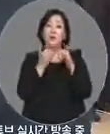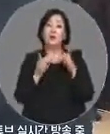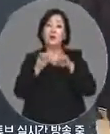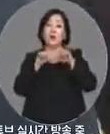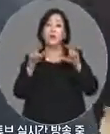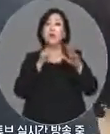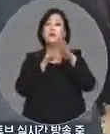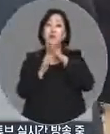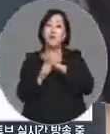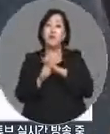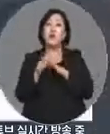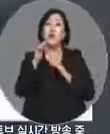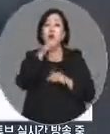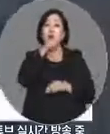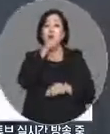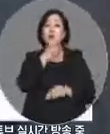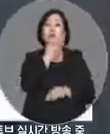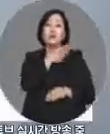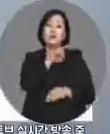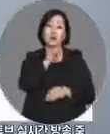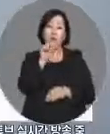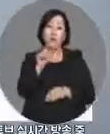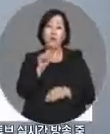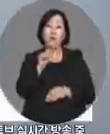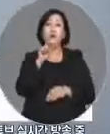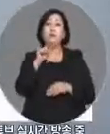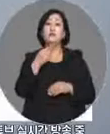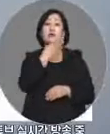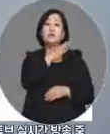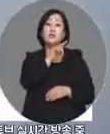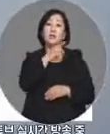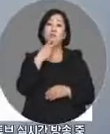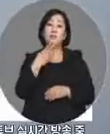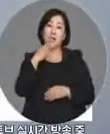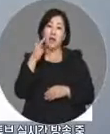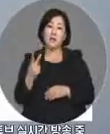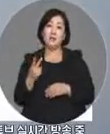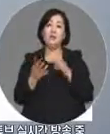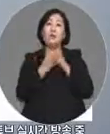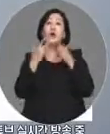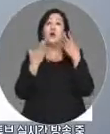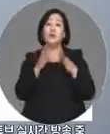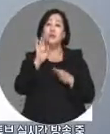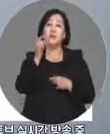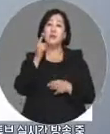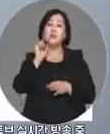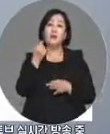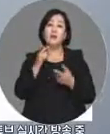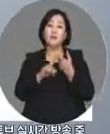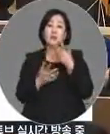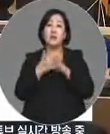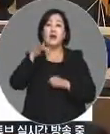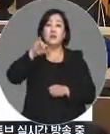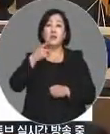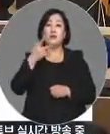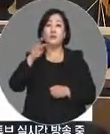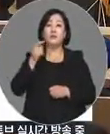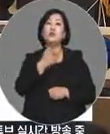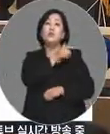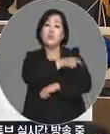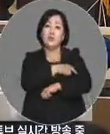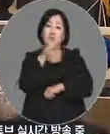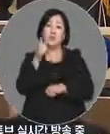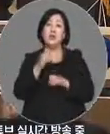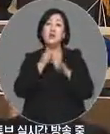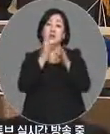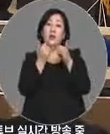졸업생 대표로는 학점 4.5 만점에 4.42로 압도적인 성적을 받은 김민서 씨가 최우수상인 이사장상을